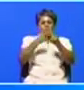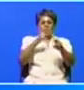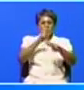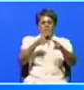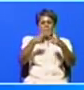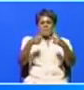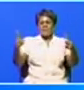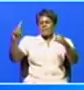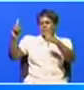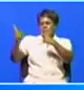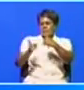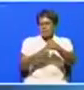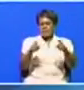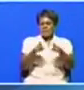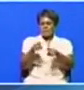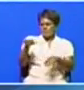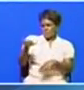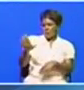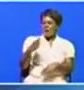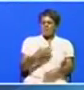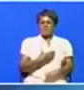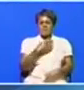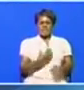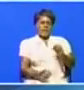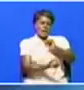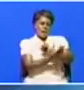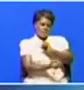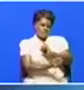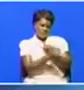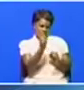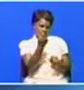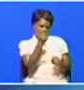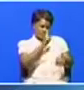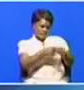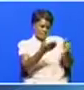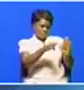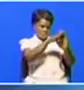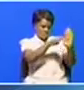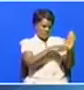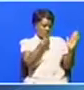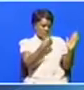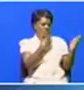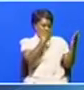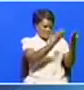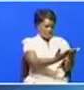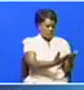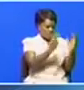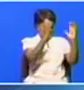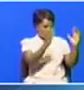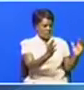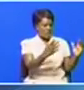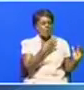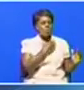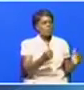saa 12. Na koko pia Etale kwa kutoa ule wosia kwa Wakenya katika kipindi hiki cha uchaguzi. Nasema shukrani za dhati na nakutakia